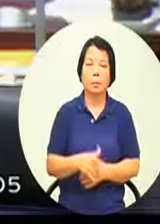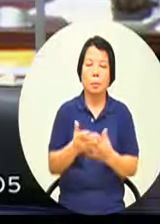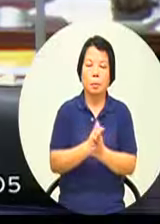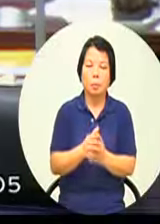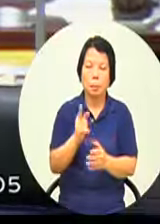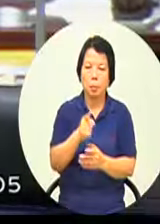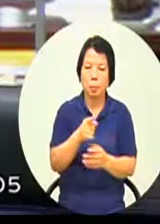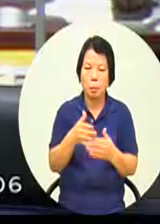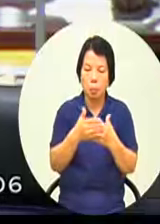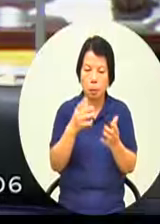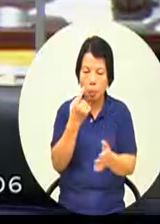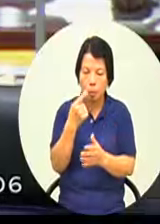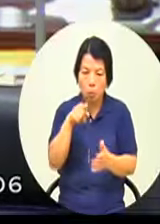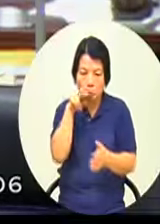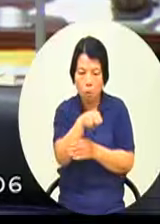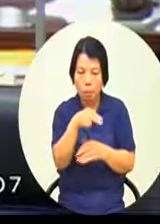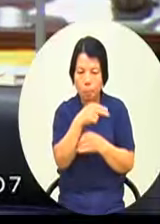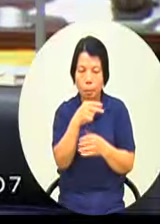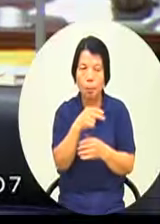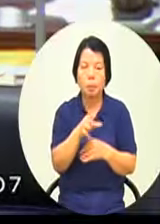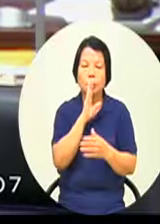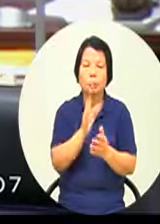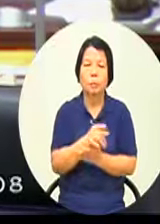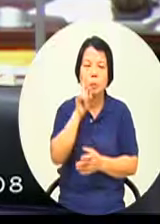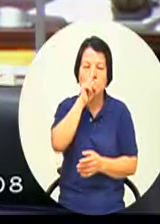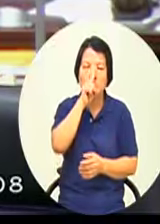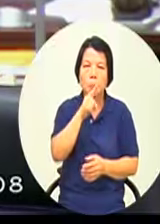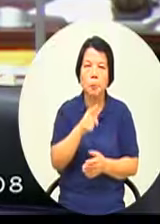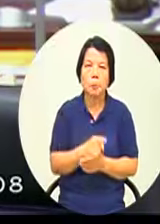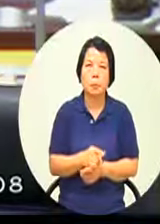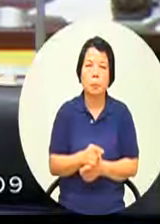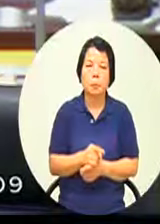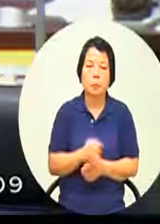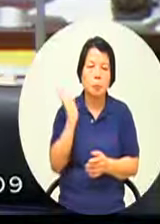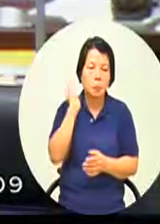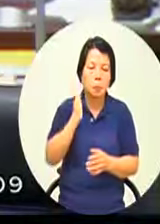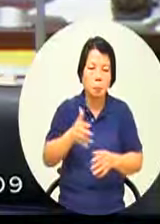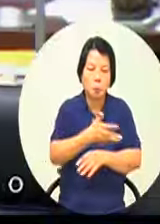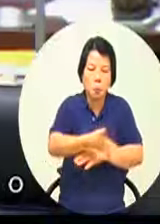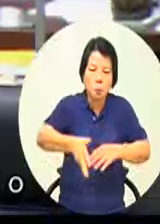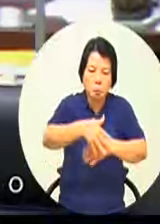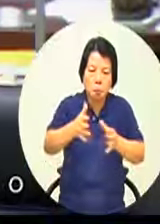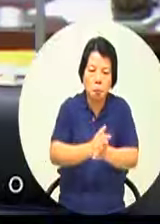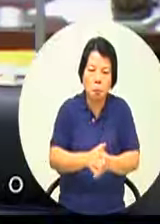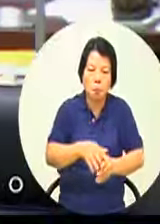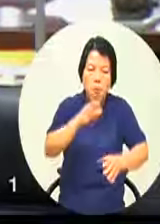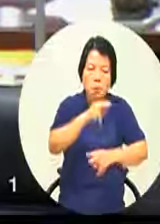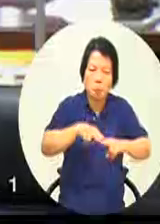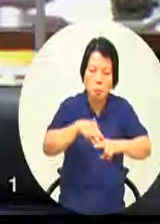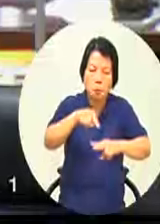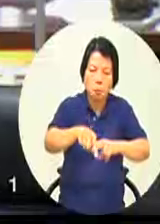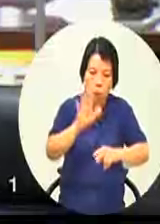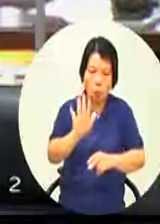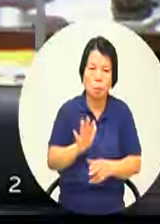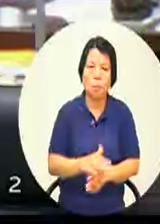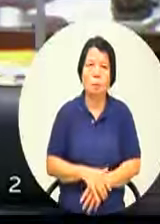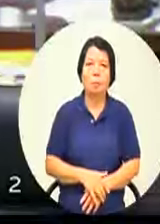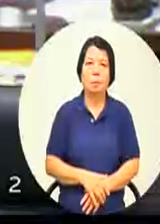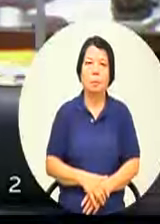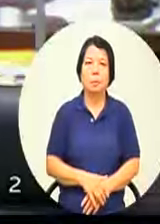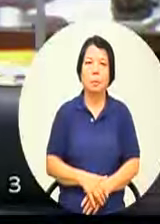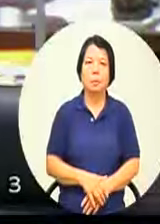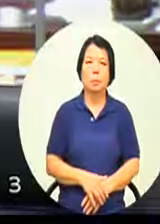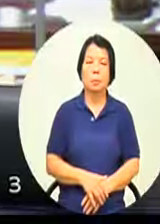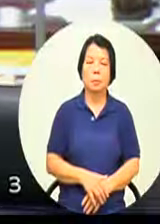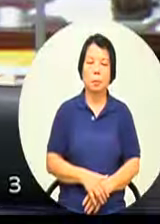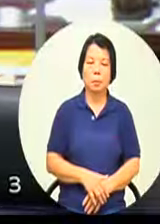明显的看到是我们的污水的工作站的水井在那里啦。那我们